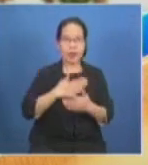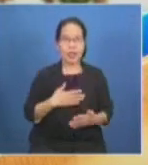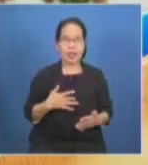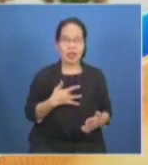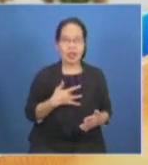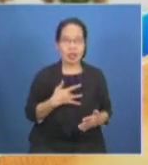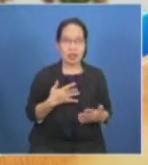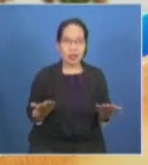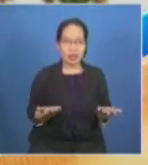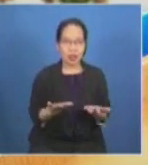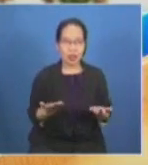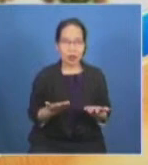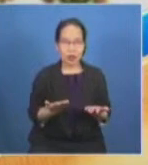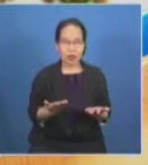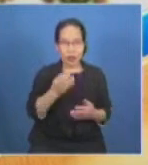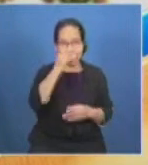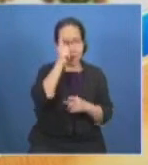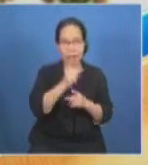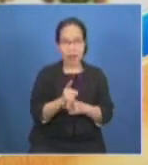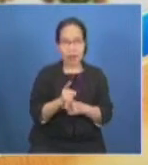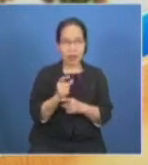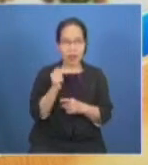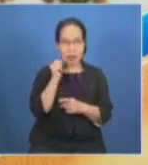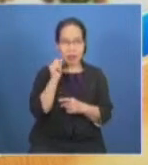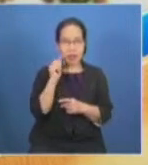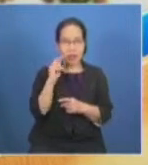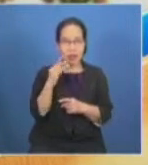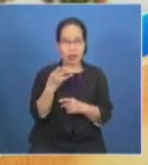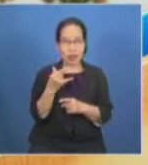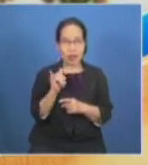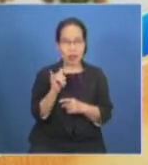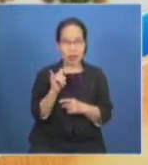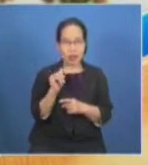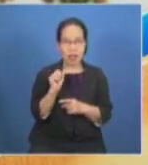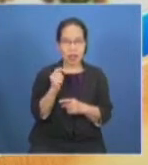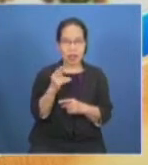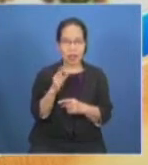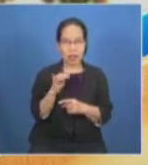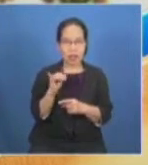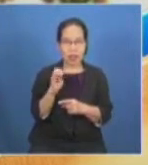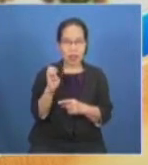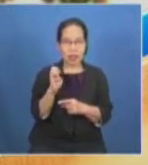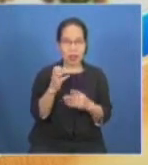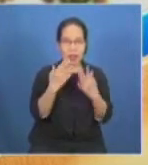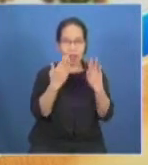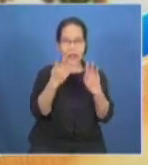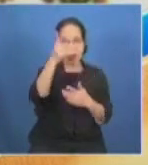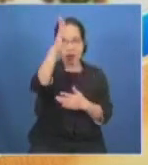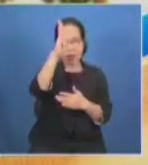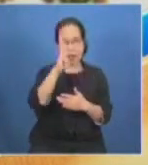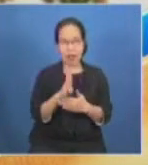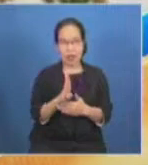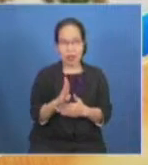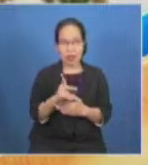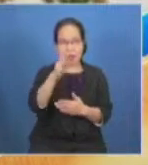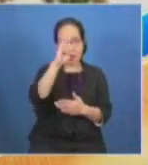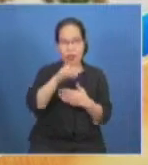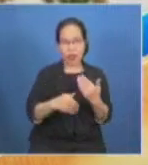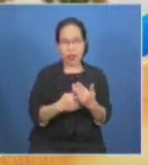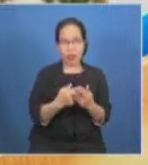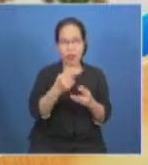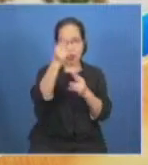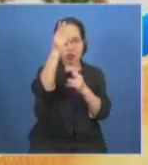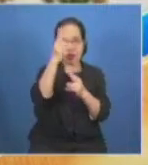hope of the heart, here is Brother Archie Rain Angad. Thanks be to God.